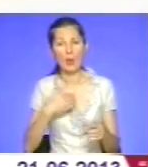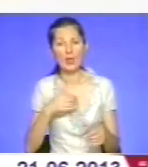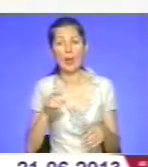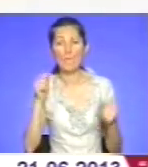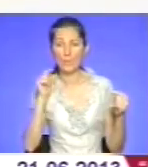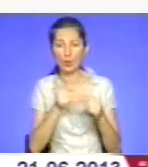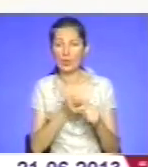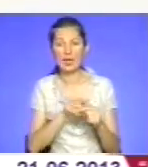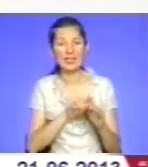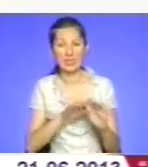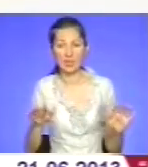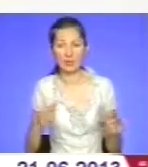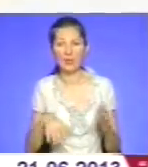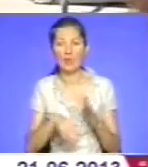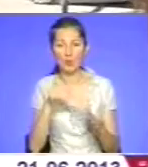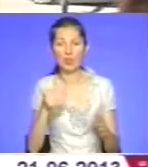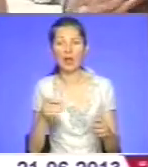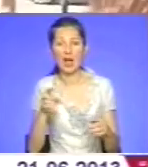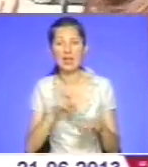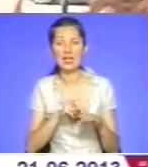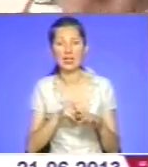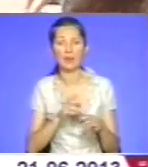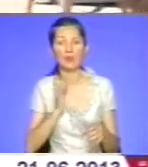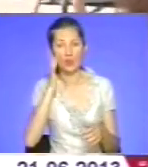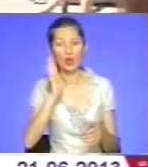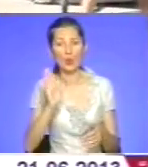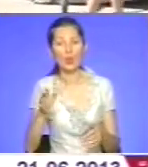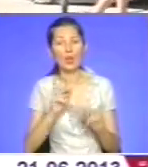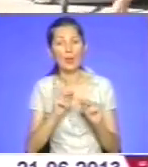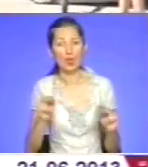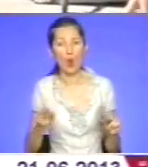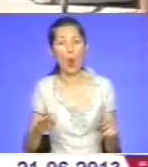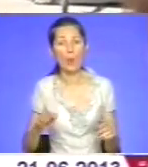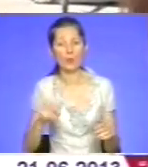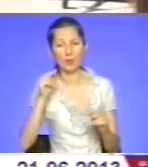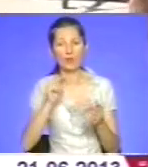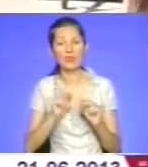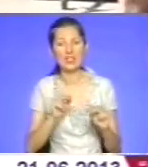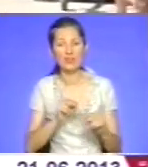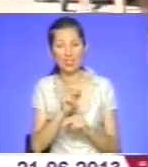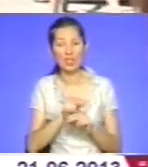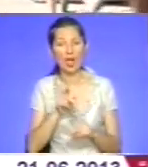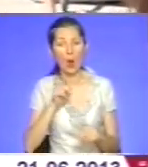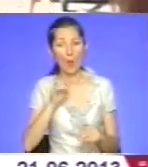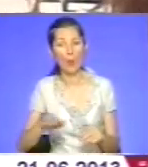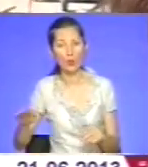яка ні. Я вибрала все-таки лікаря. Я мрію стати педагогом молодших, вчити молодших діток, давати їм нові знання.